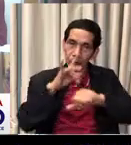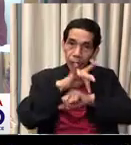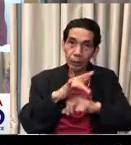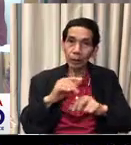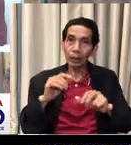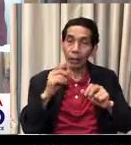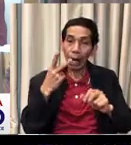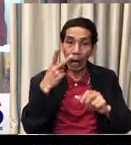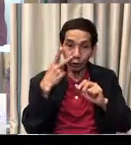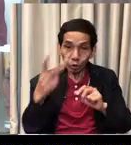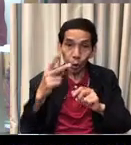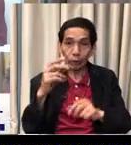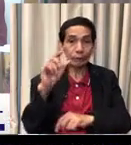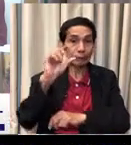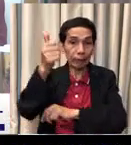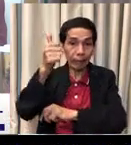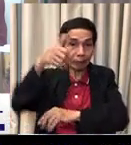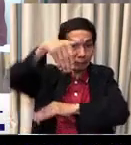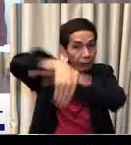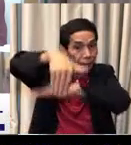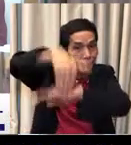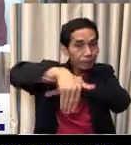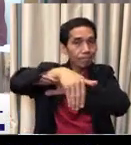kayo nakita ko ng alas 10 ng gabi,